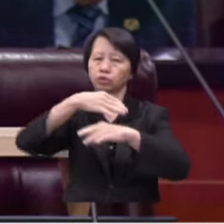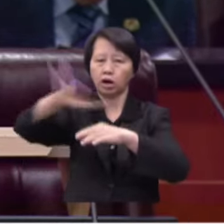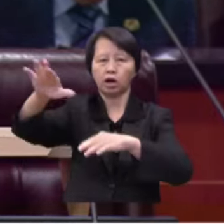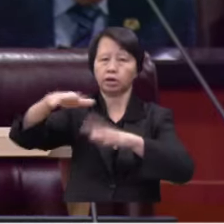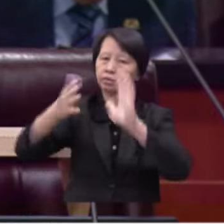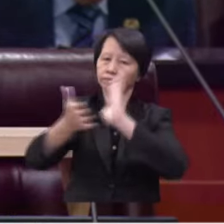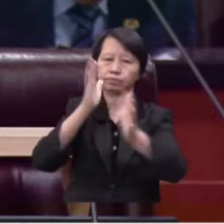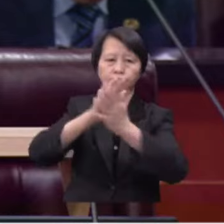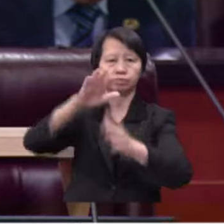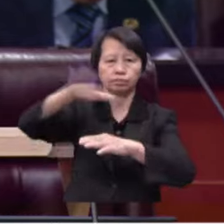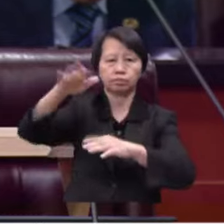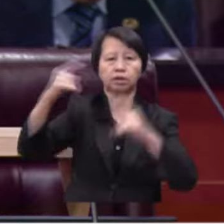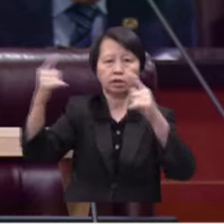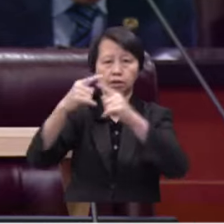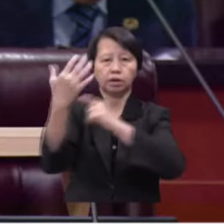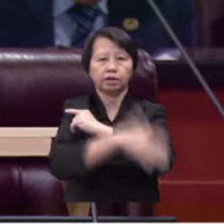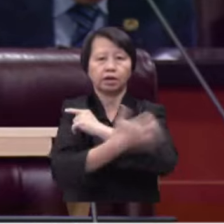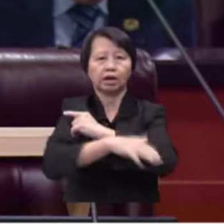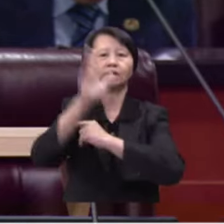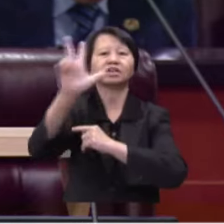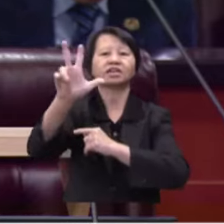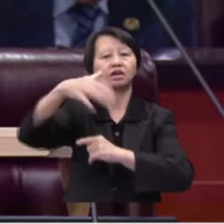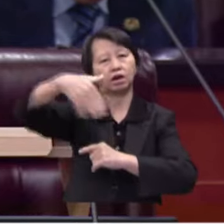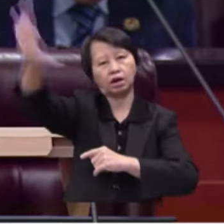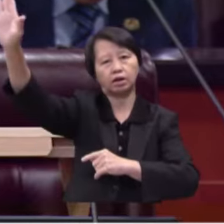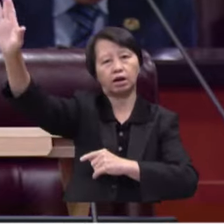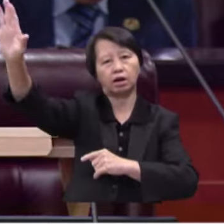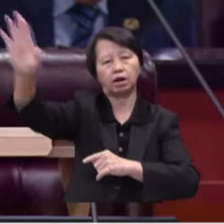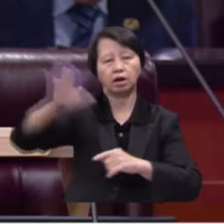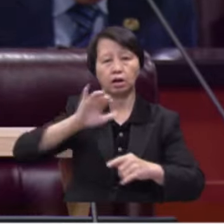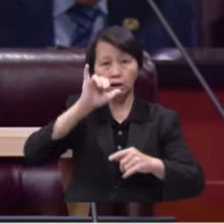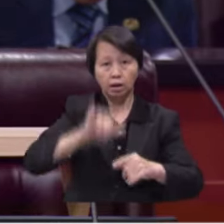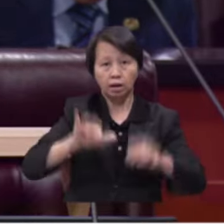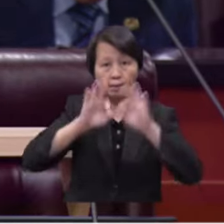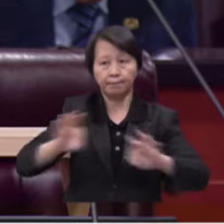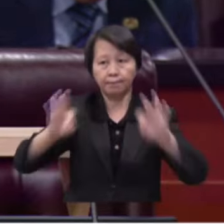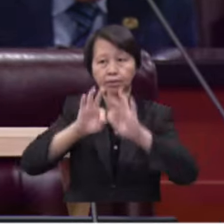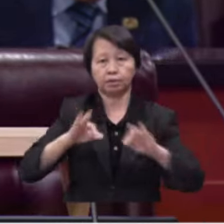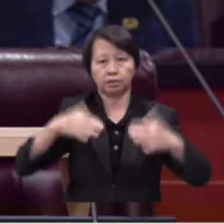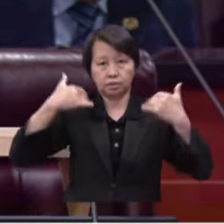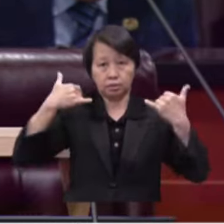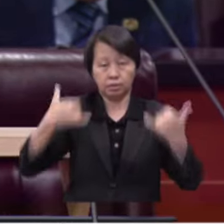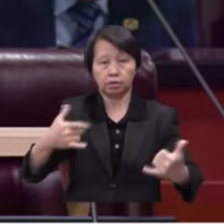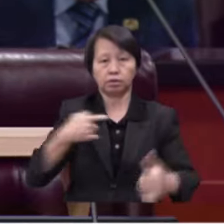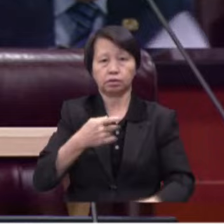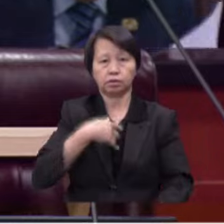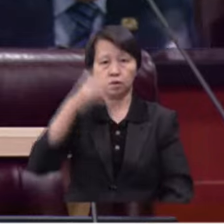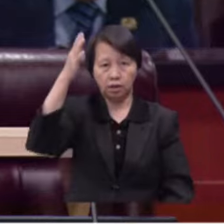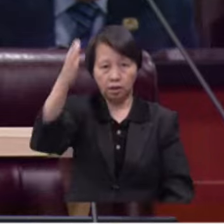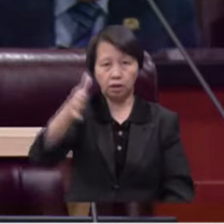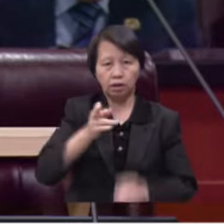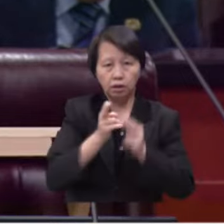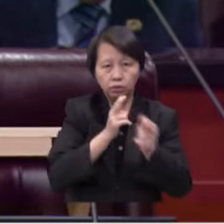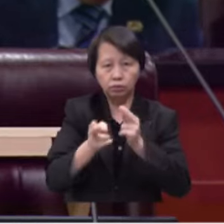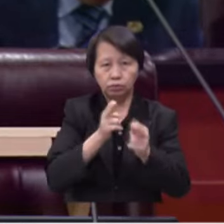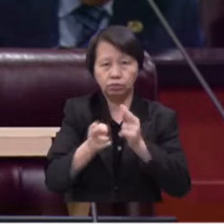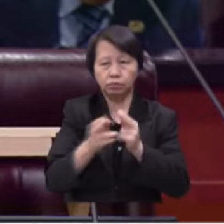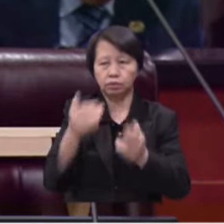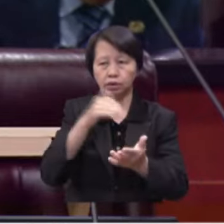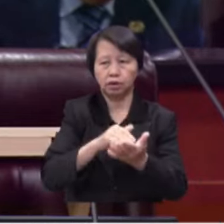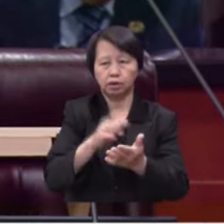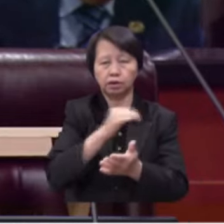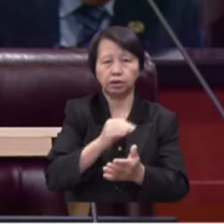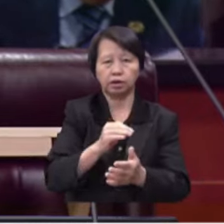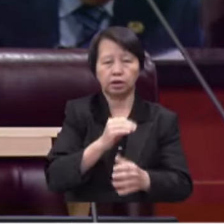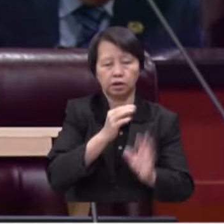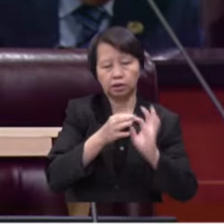kepada negara yang ketiga yang Pentingnya sekarang ini kita akan usaha kita dan